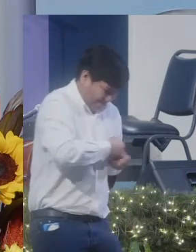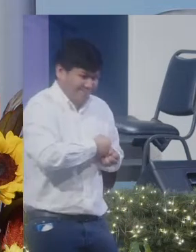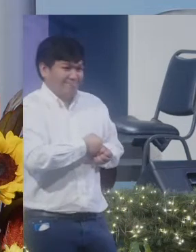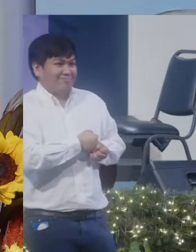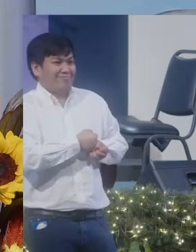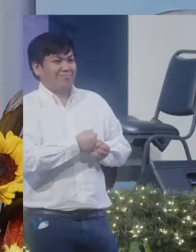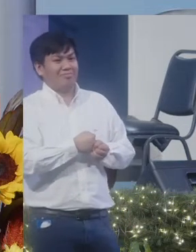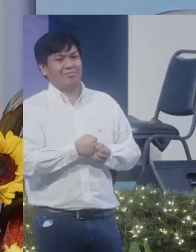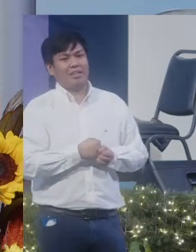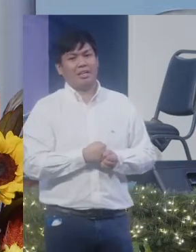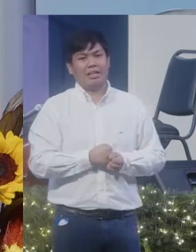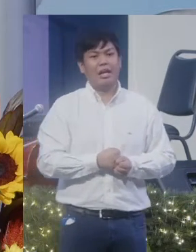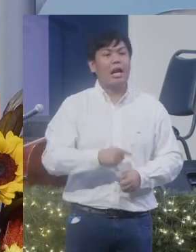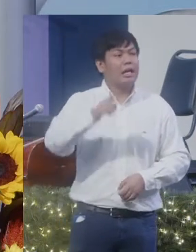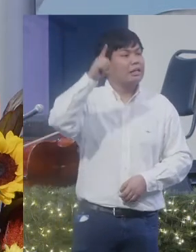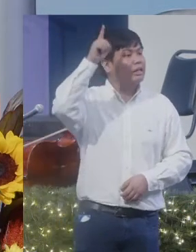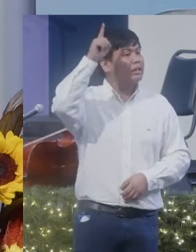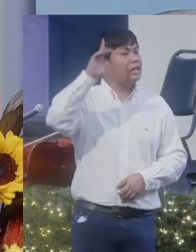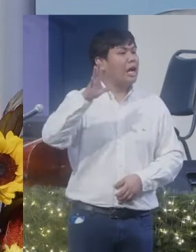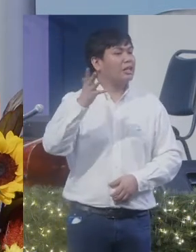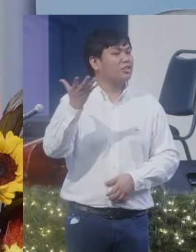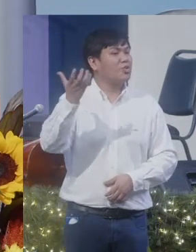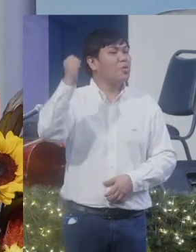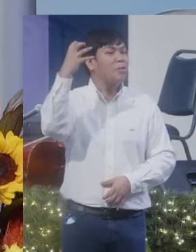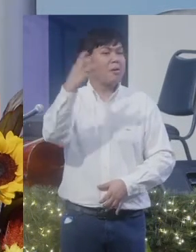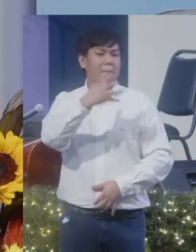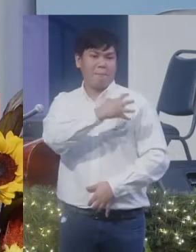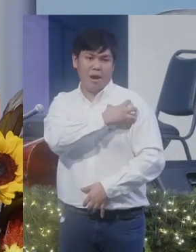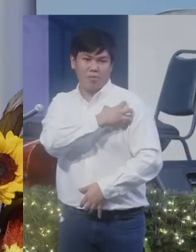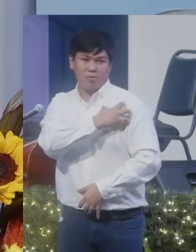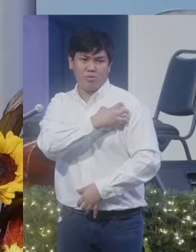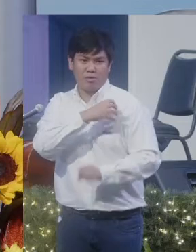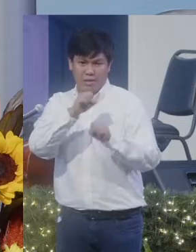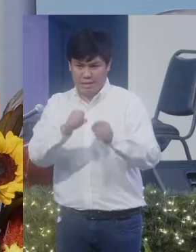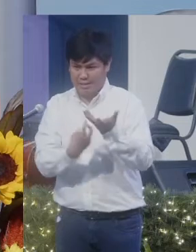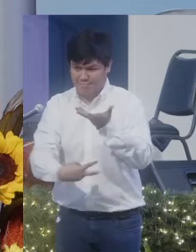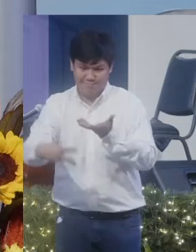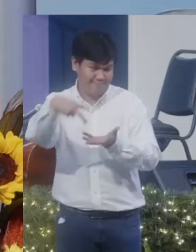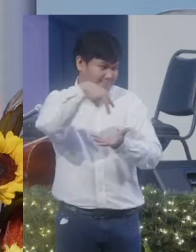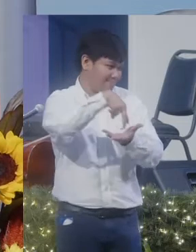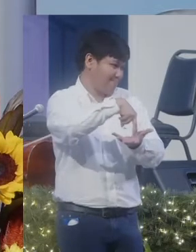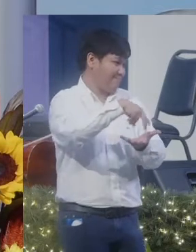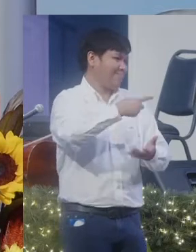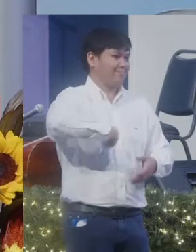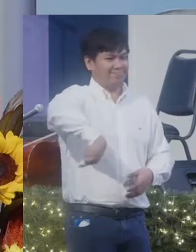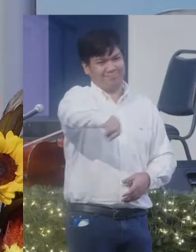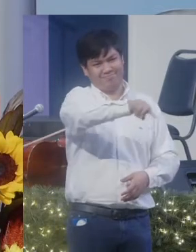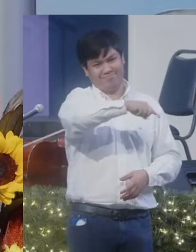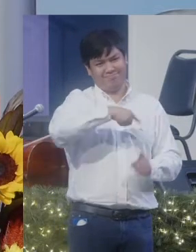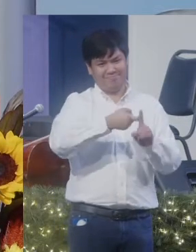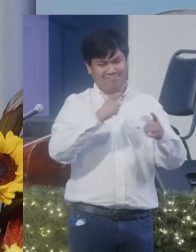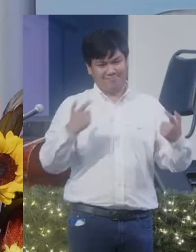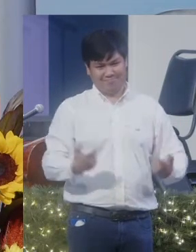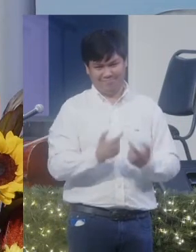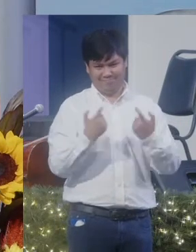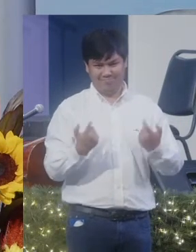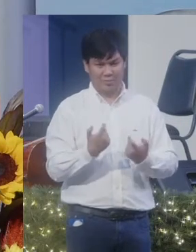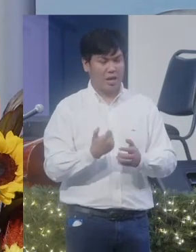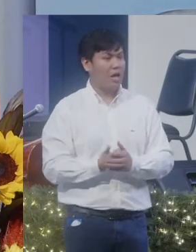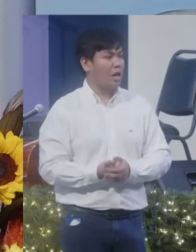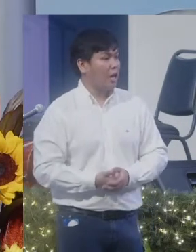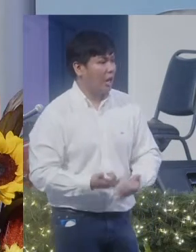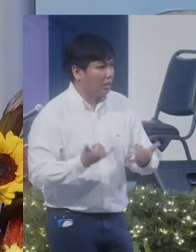sa atin. At bubuhayin niya tayo upang tayo ay manampalataya sa Kanya. Pangingisda